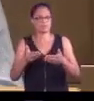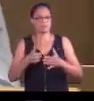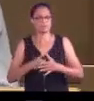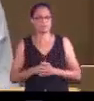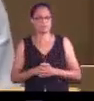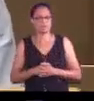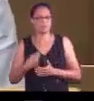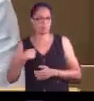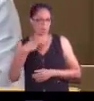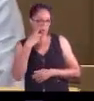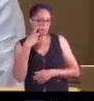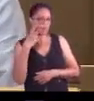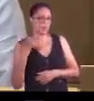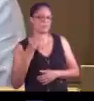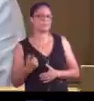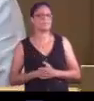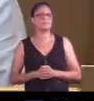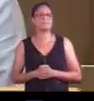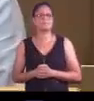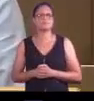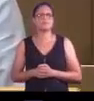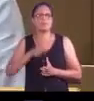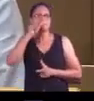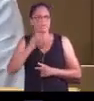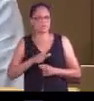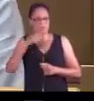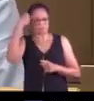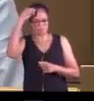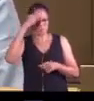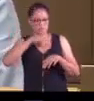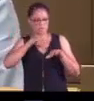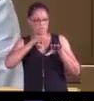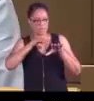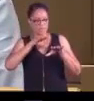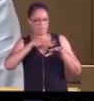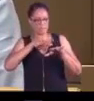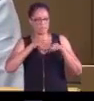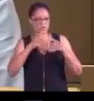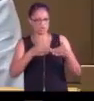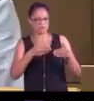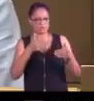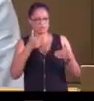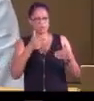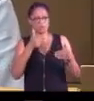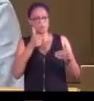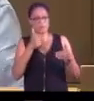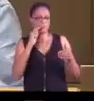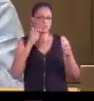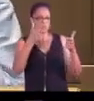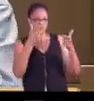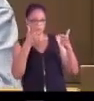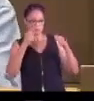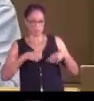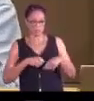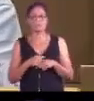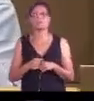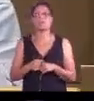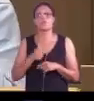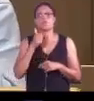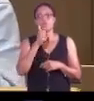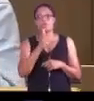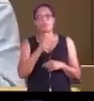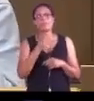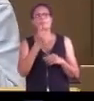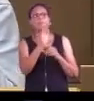j'ai constaté, et je parle sous le contrôle du président de la commission d'appel d'offres qui est là, quand il nous a présenté le nouvel appel